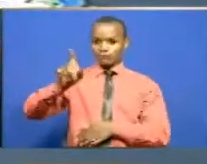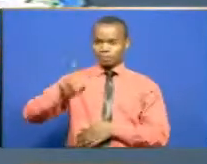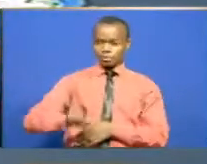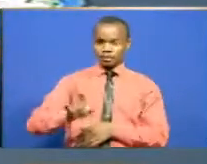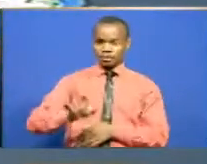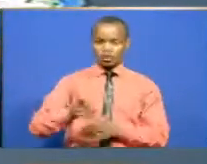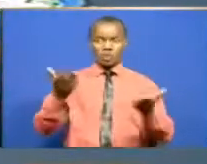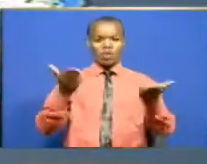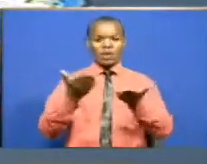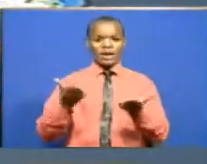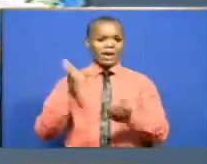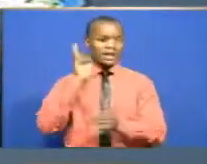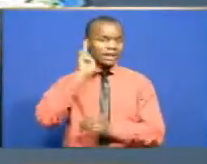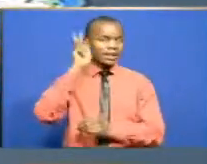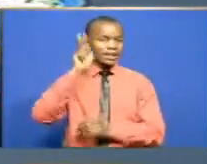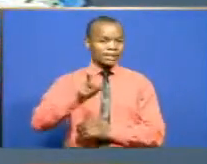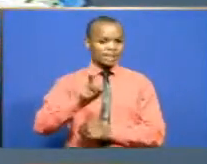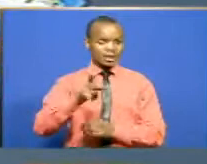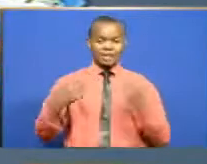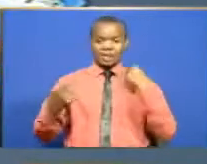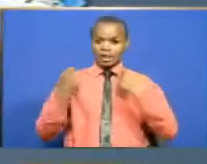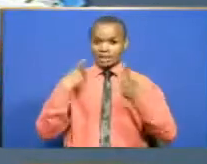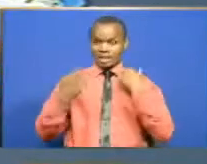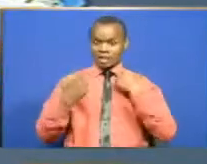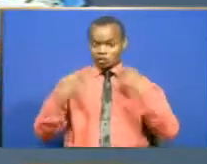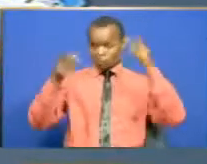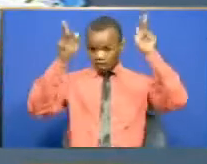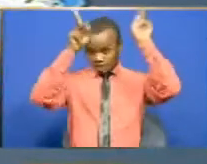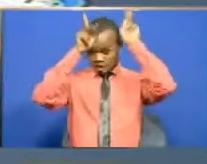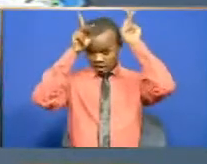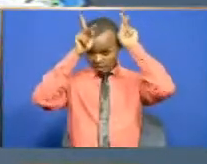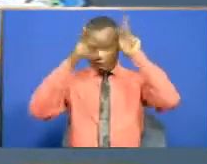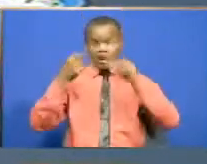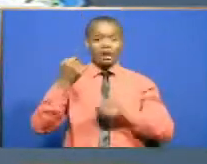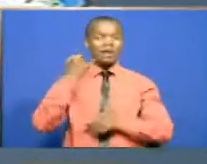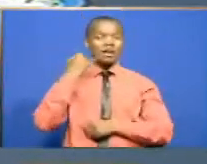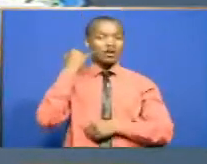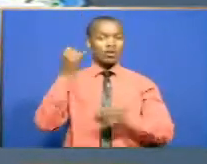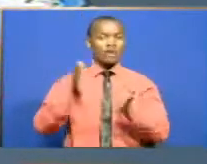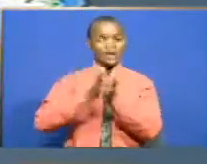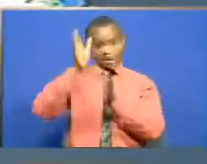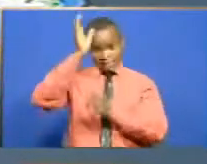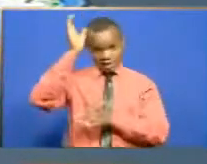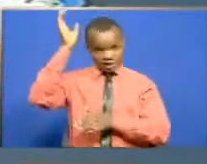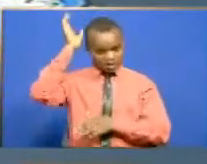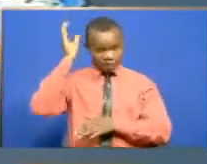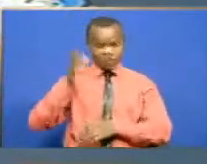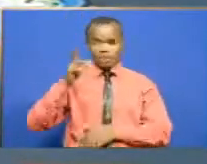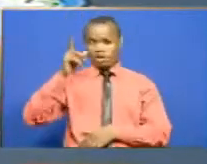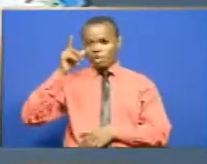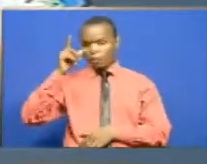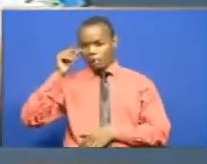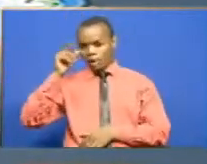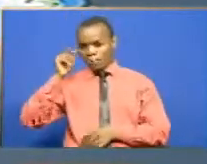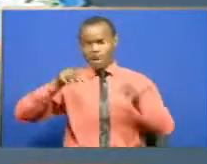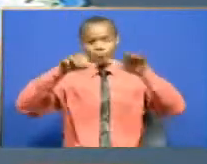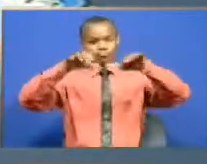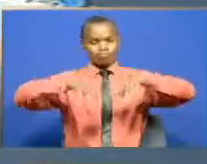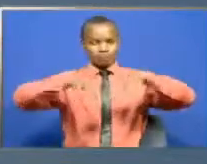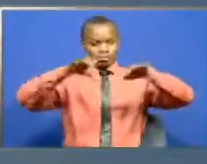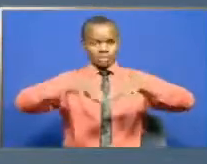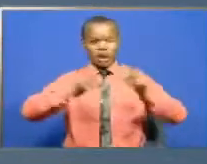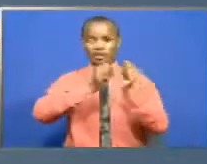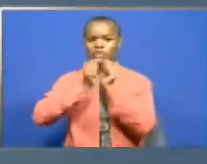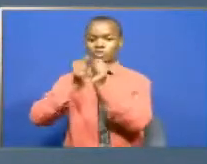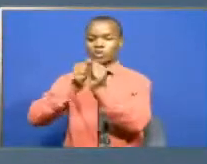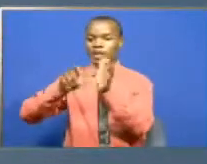ya Kisii, Kericho, Kakamega, Nakuru na vilevile Eldoret. Mwambao wa pwani kutakuwa na rasharasha za mvua na kupisha vipindi vya jua.